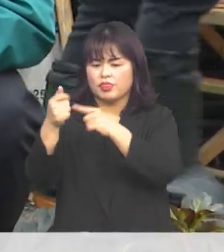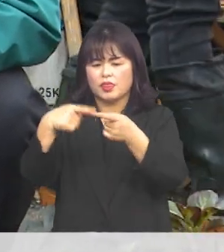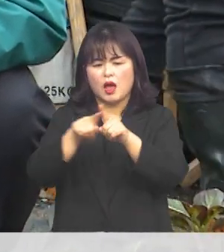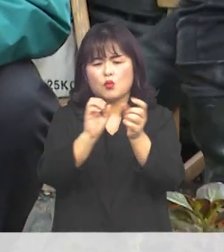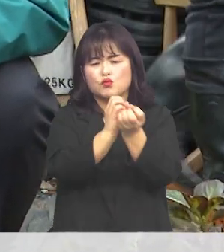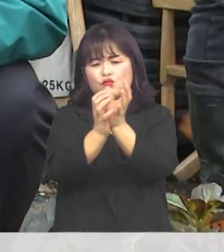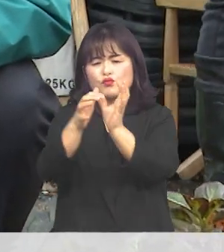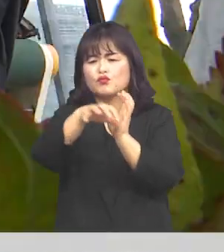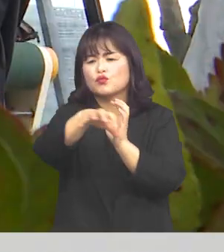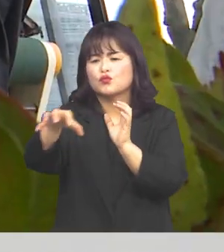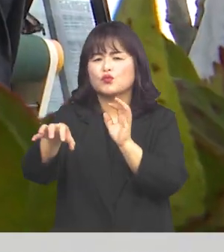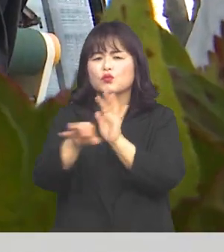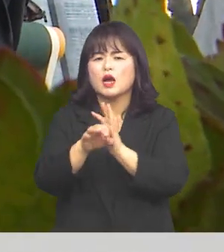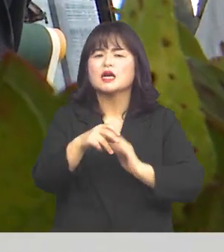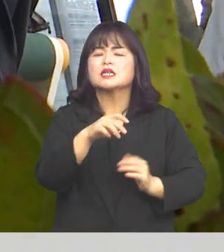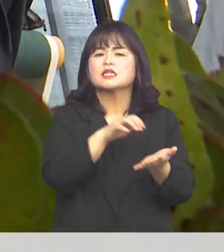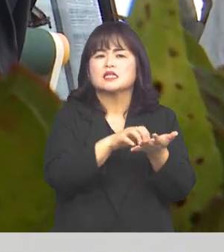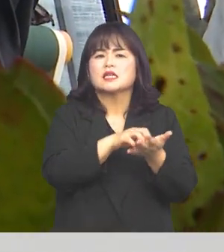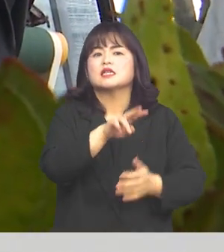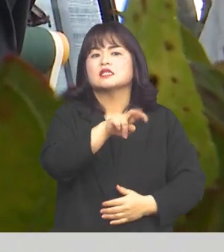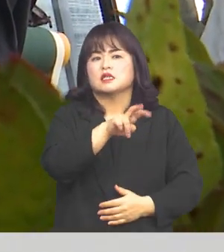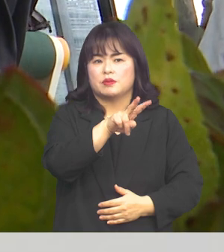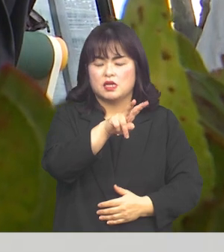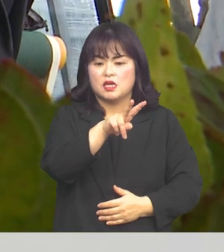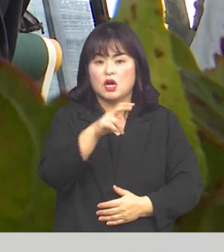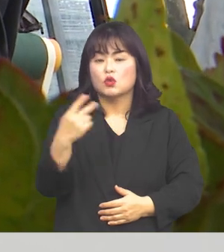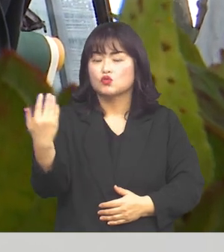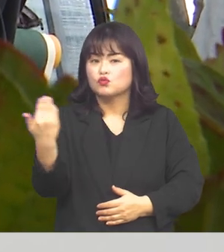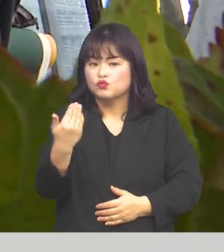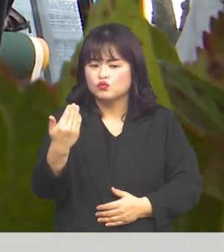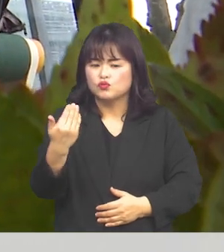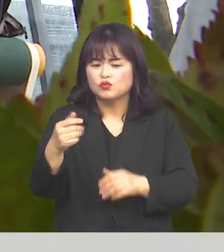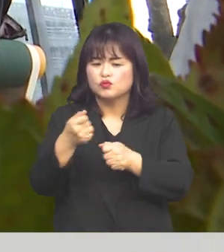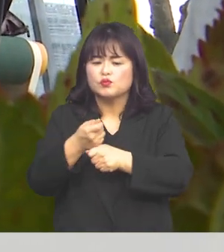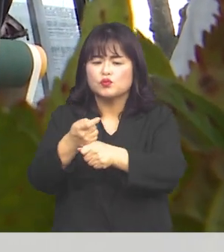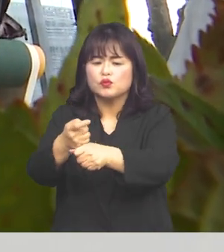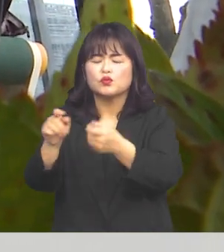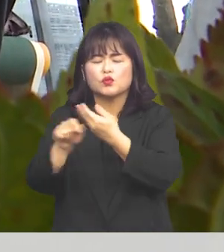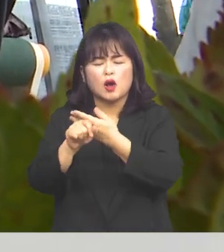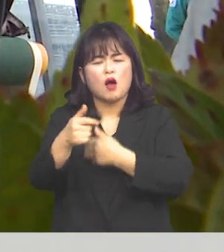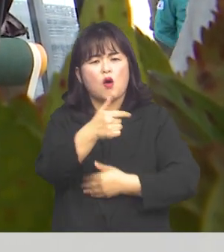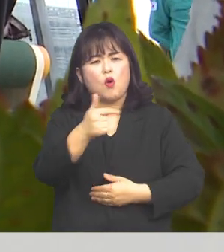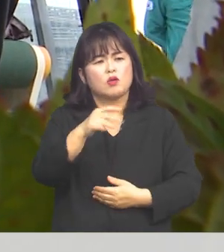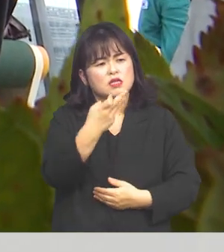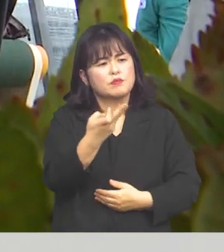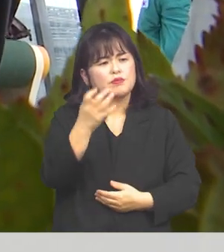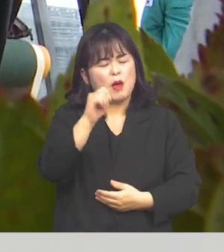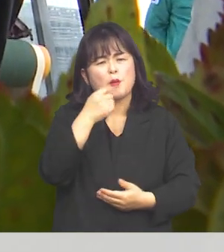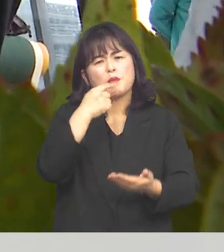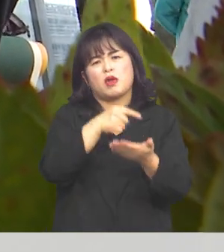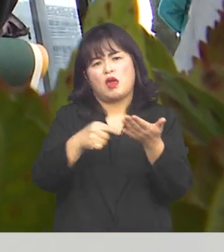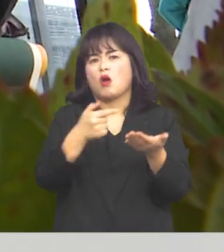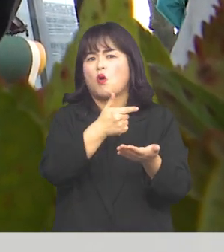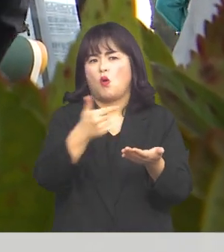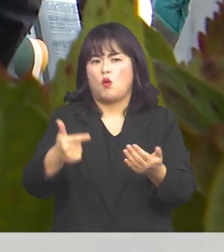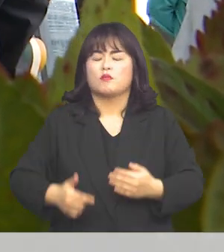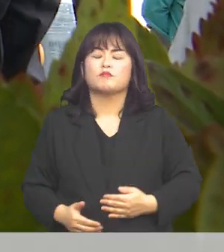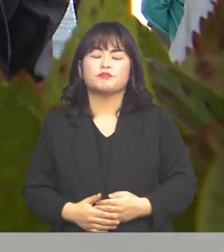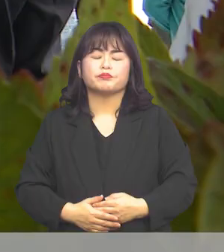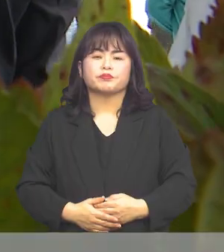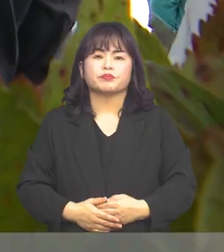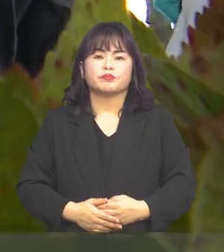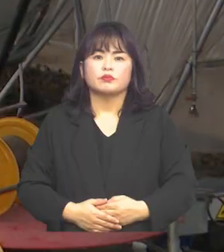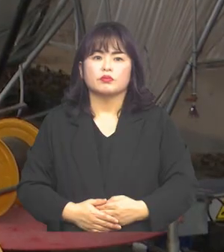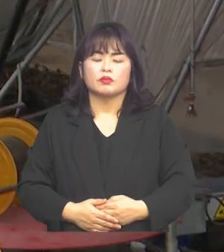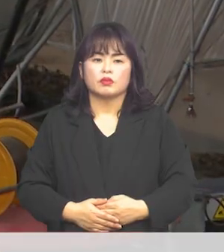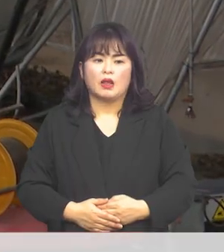일대 화훼단지는 하우스 22동 약 9,940제곱미터의 피해를 입었고 피해 금액은 약 13억 원 수준으로